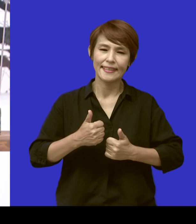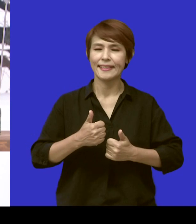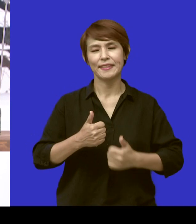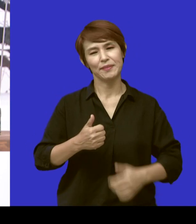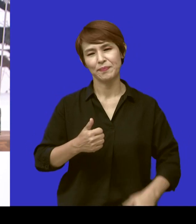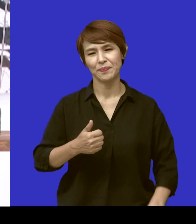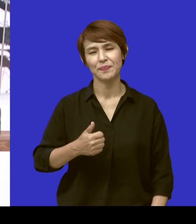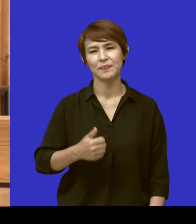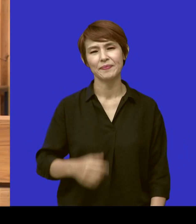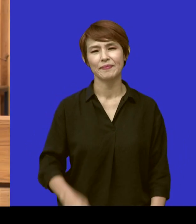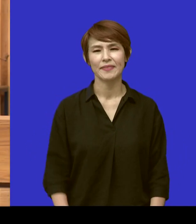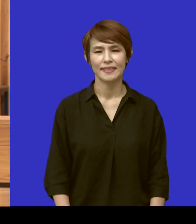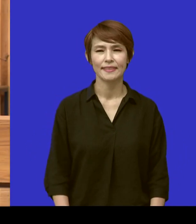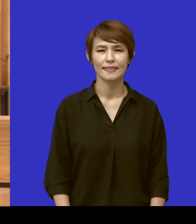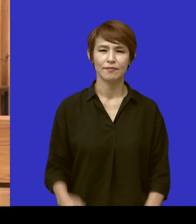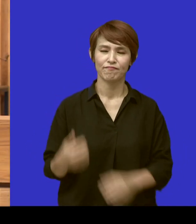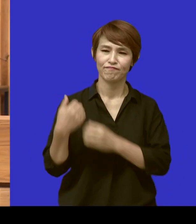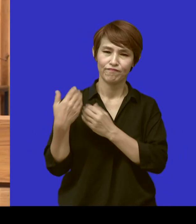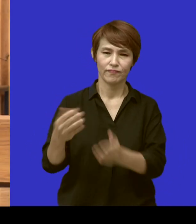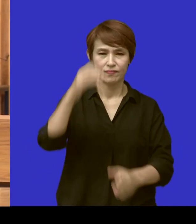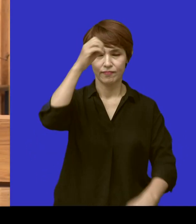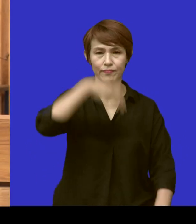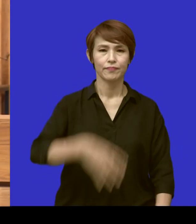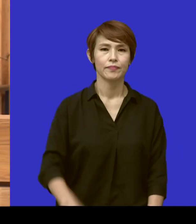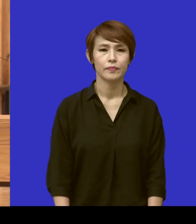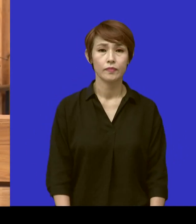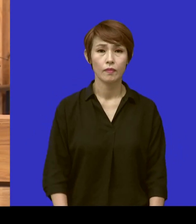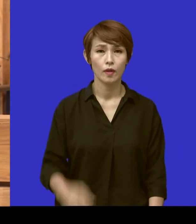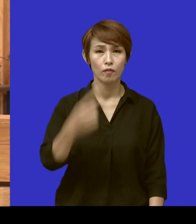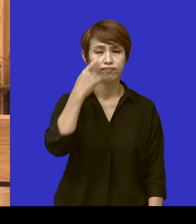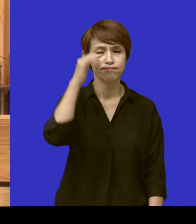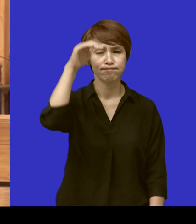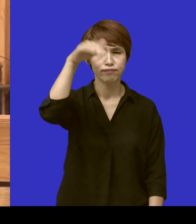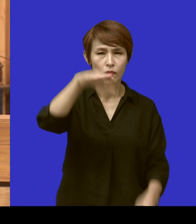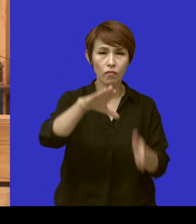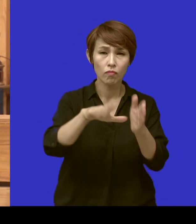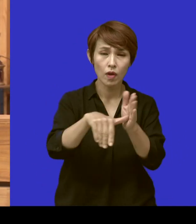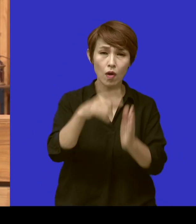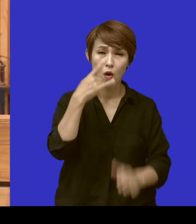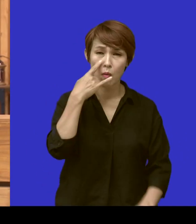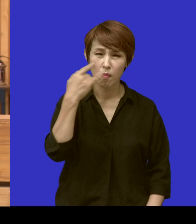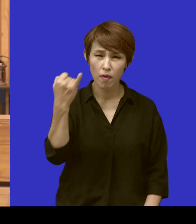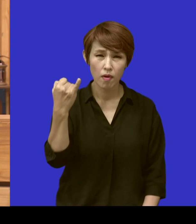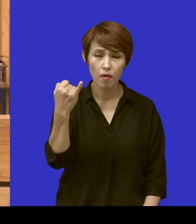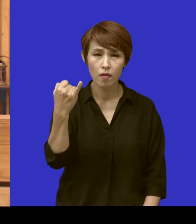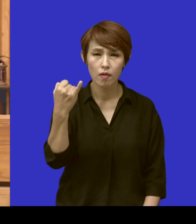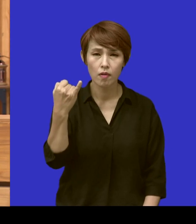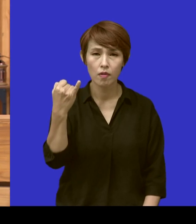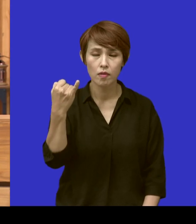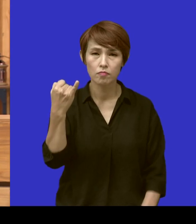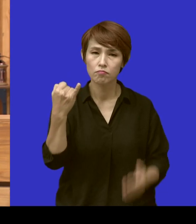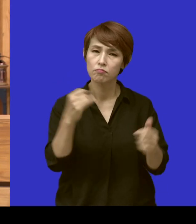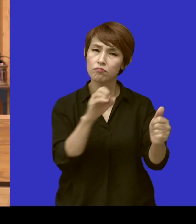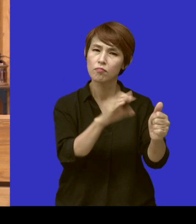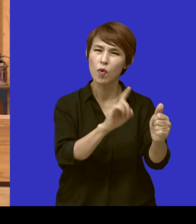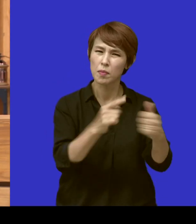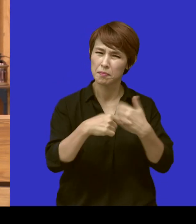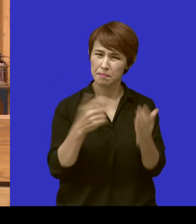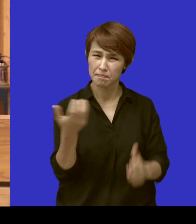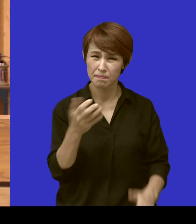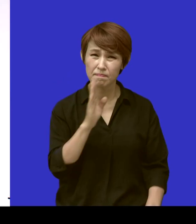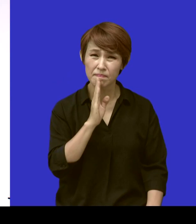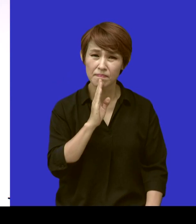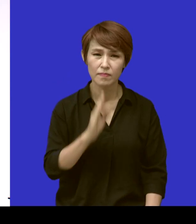사실조차. 눈이 점점 보이지 않기 시작했을 때 어머님은 뭐라고 하시던가요? 어머님 마음이 굉장히 아프셨을 것